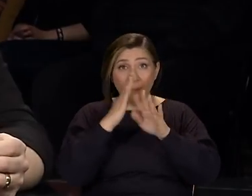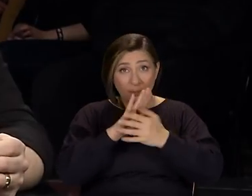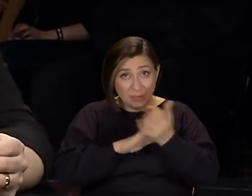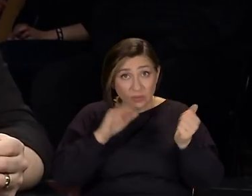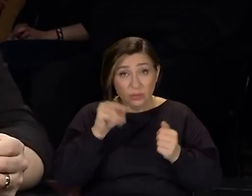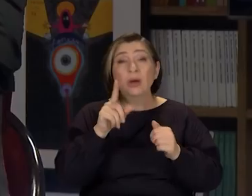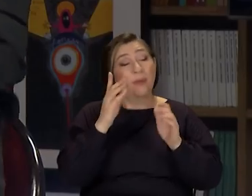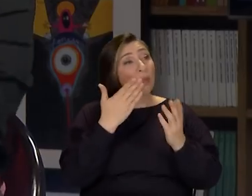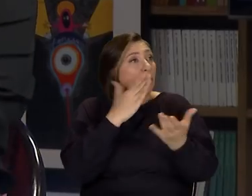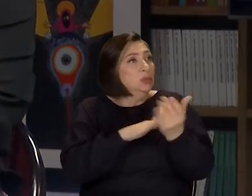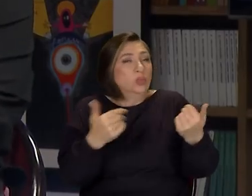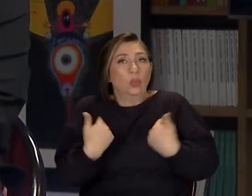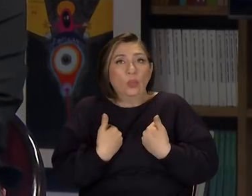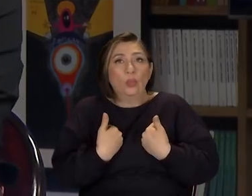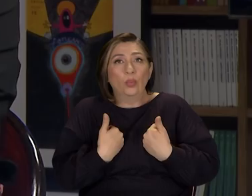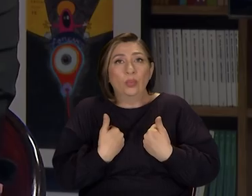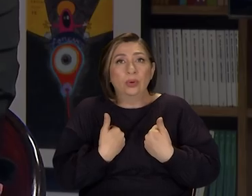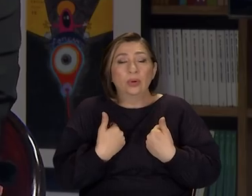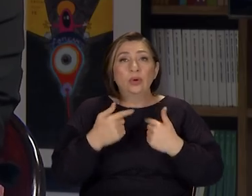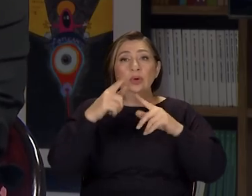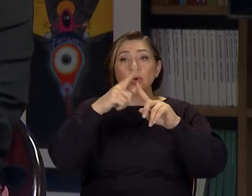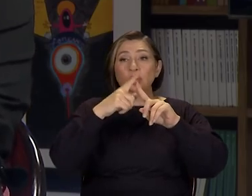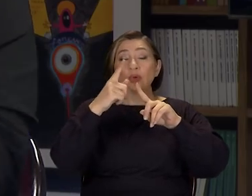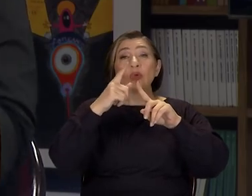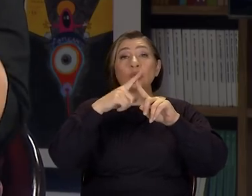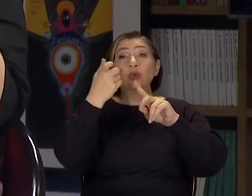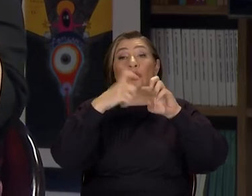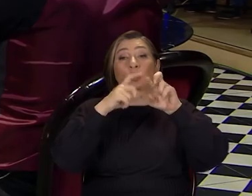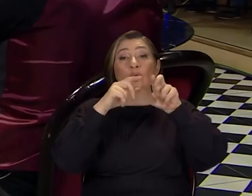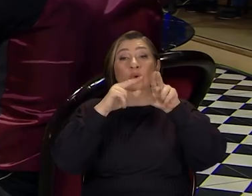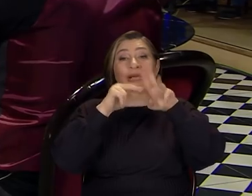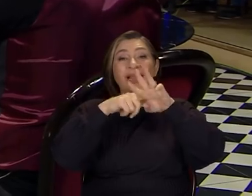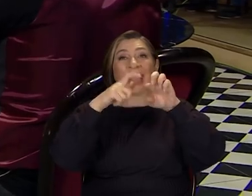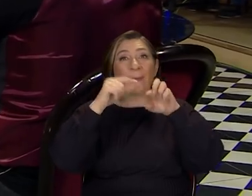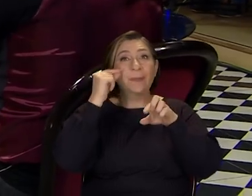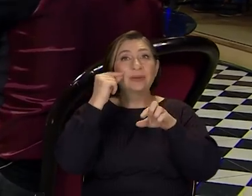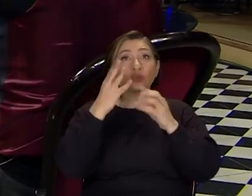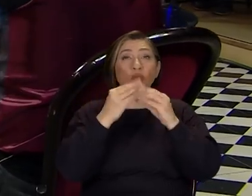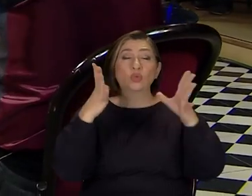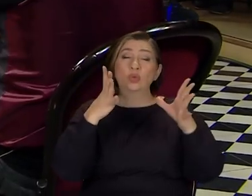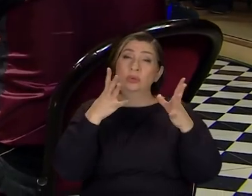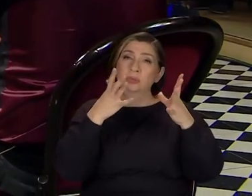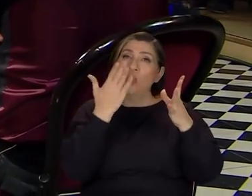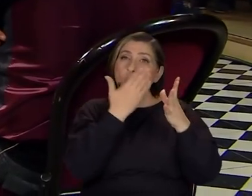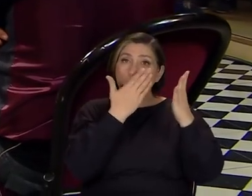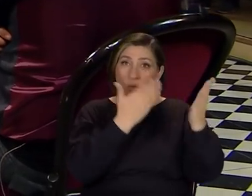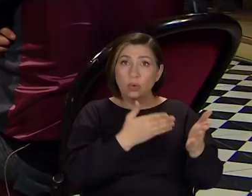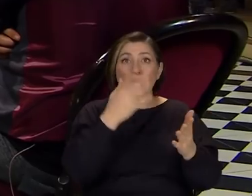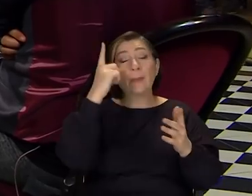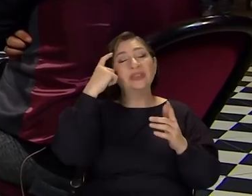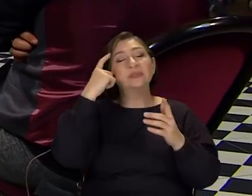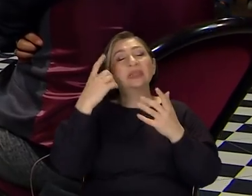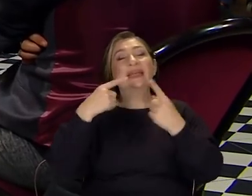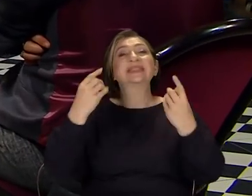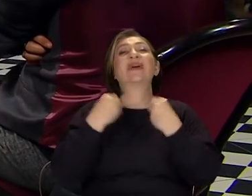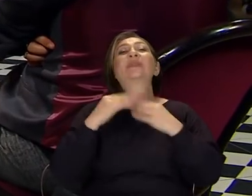TÜRVAK bitebilen bir okul. Türker Bey'in çok büyük bir yatırımı. Evet. Müthiş bir yatırımıdır tabii ki. Muazzamdır. Allah başımızdan eksik etmesin.